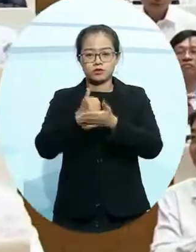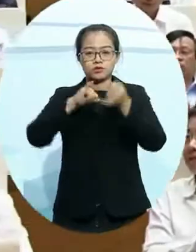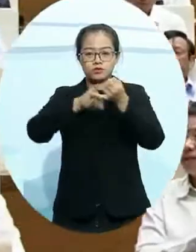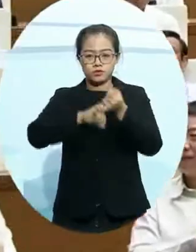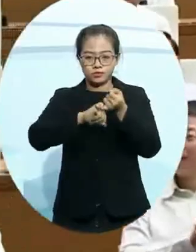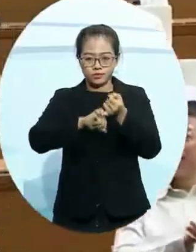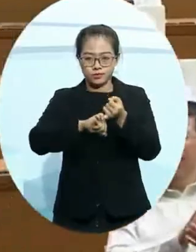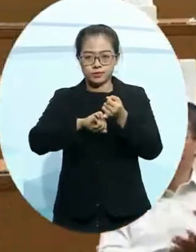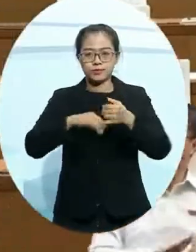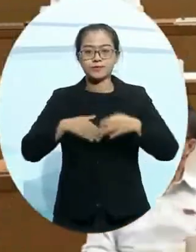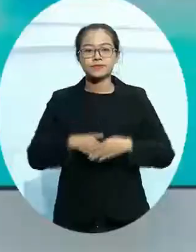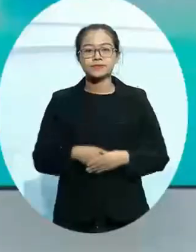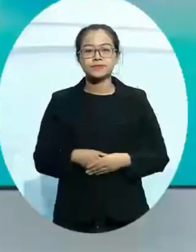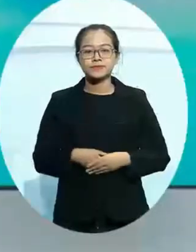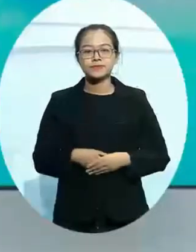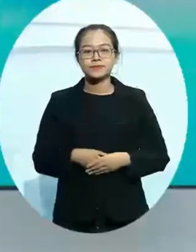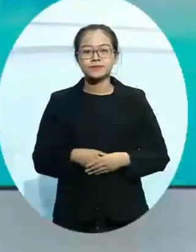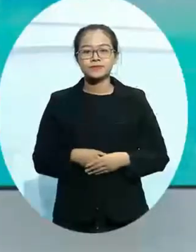1.